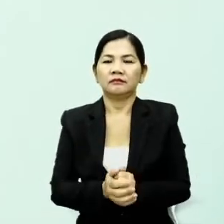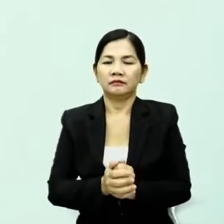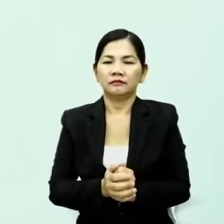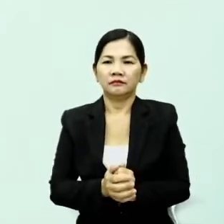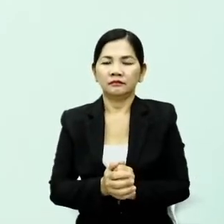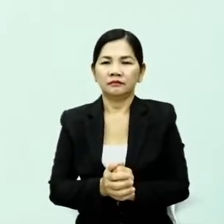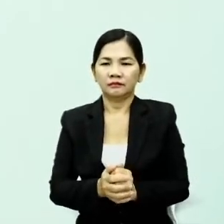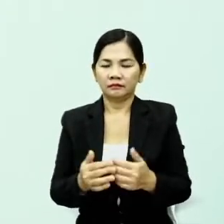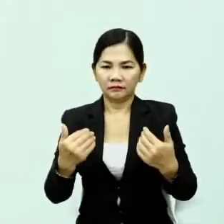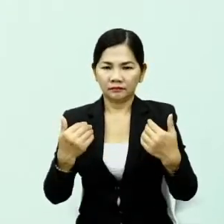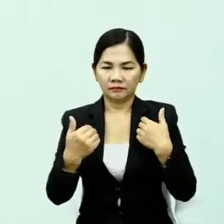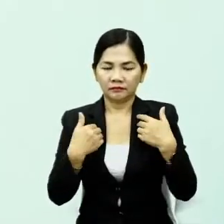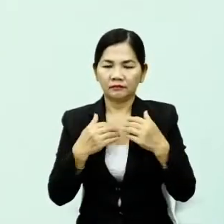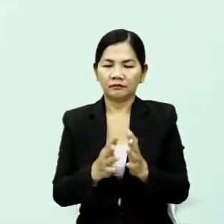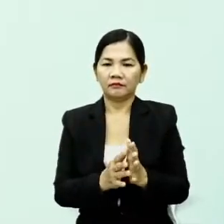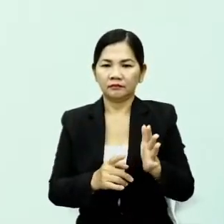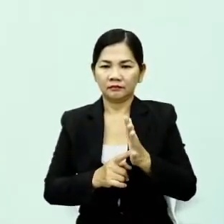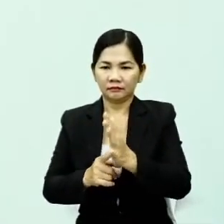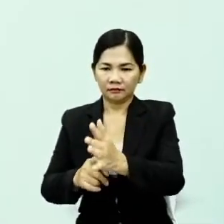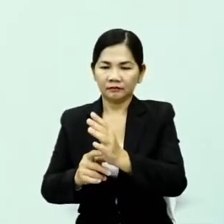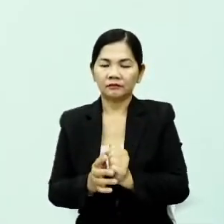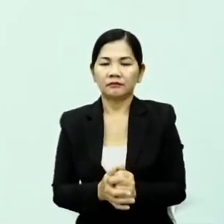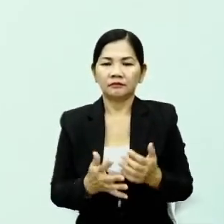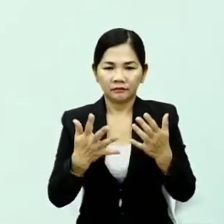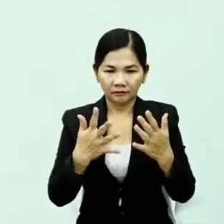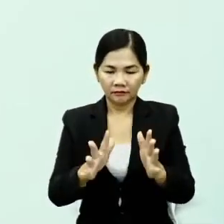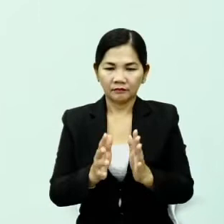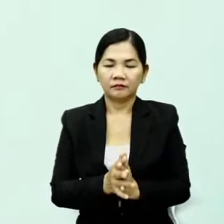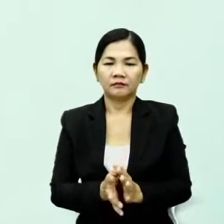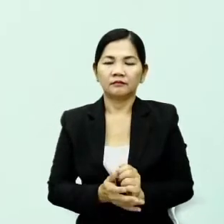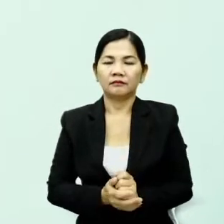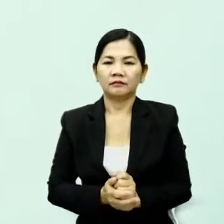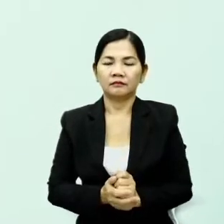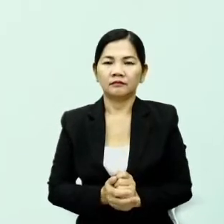nè chà nè cừu chín nè chẳng ồ tỏ chập đám